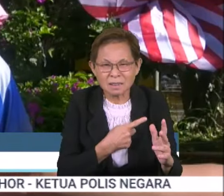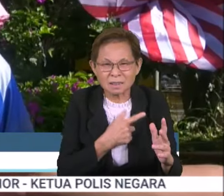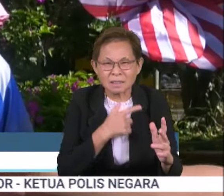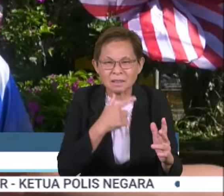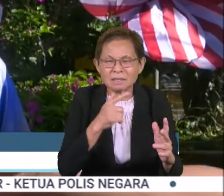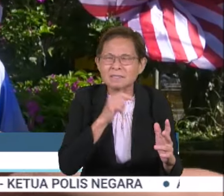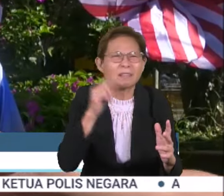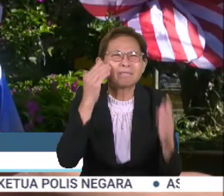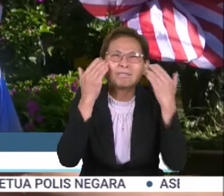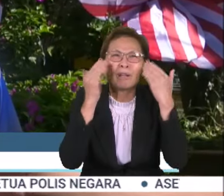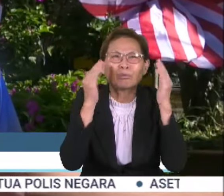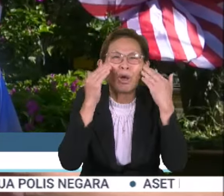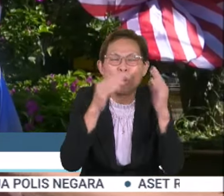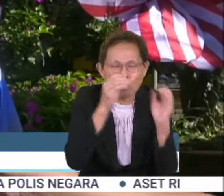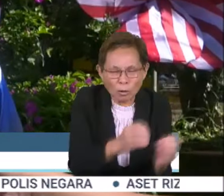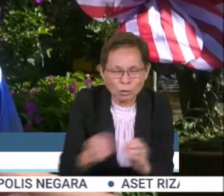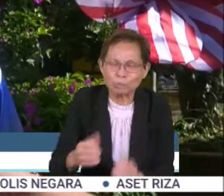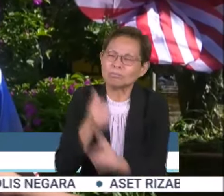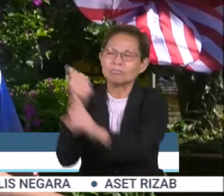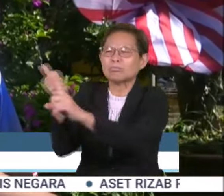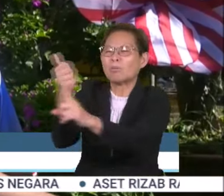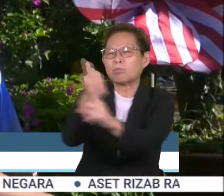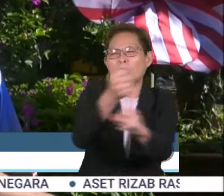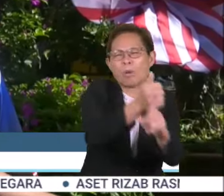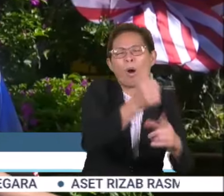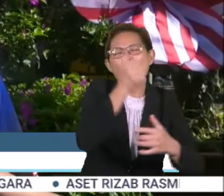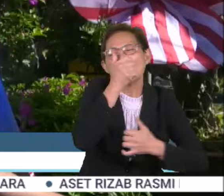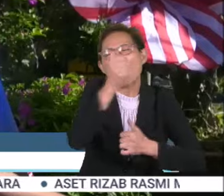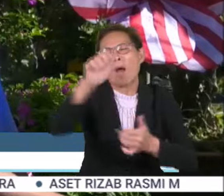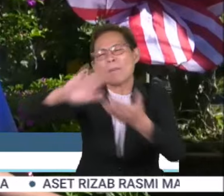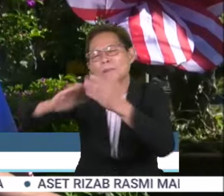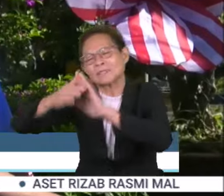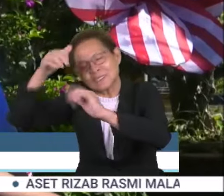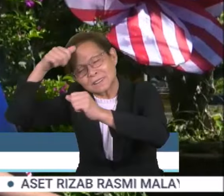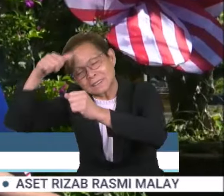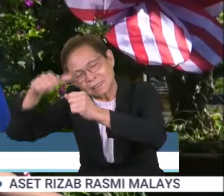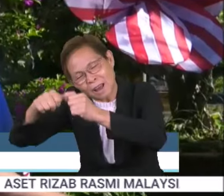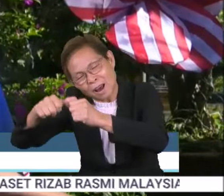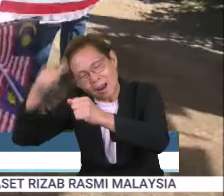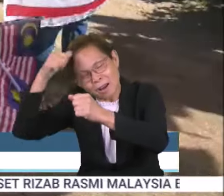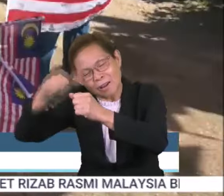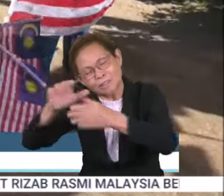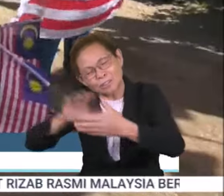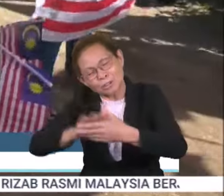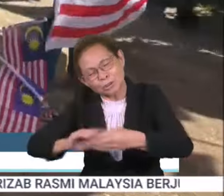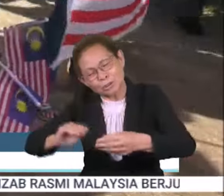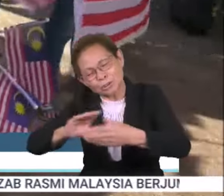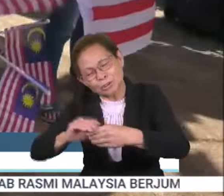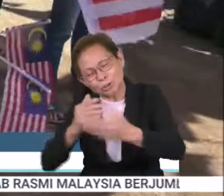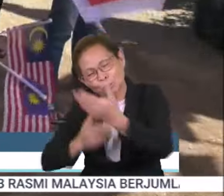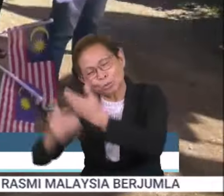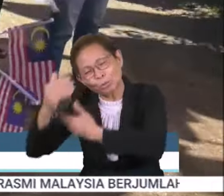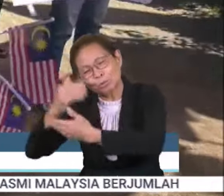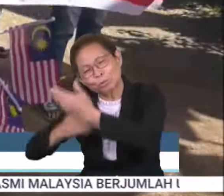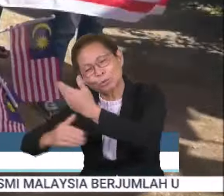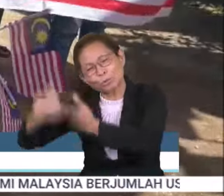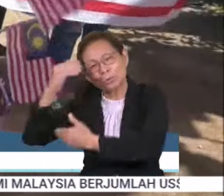menganjurkan masyarakat sini Mengingat Dia jadi